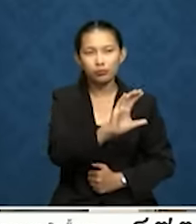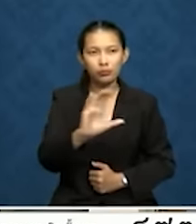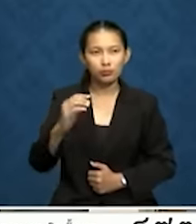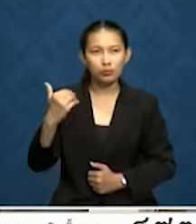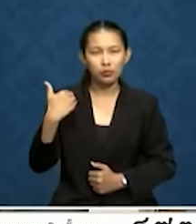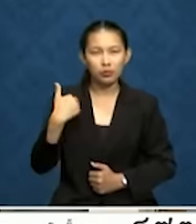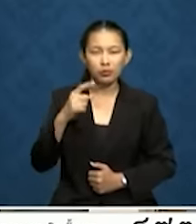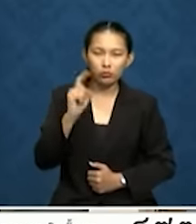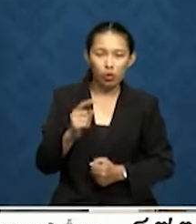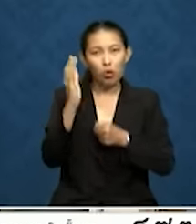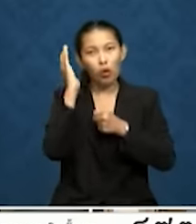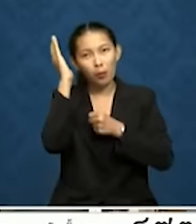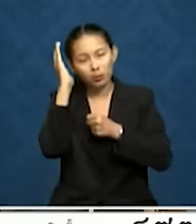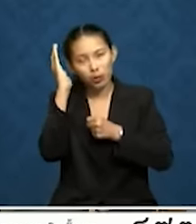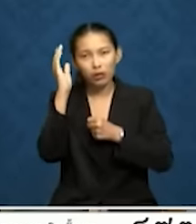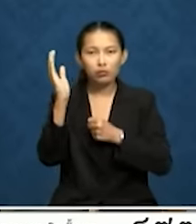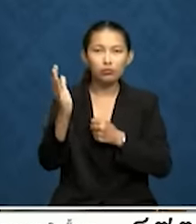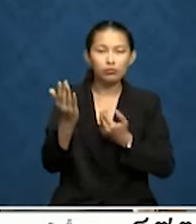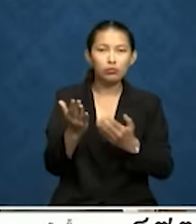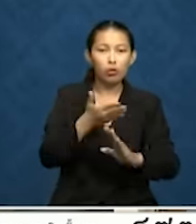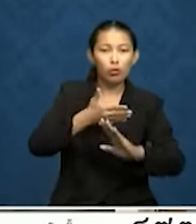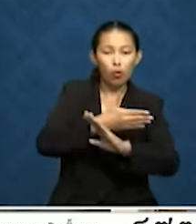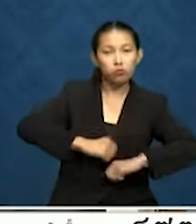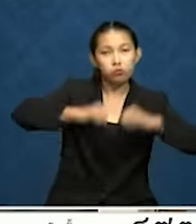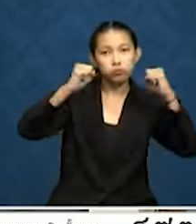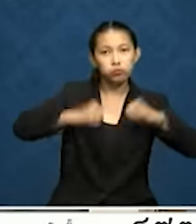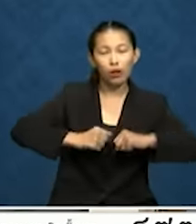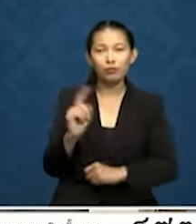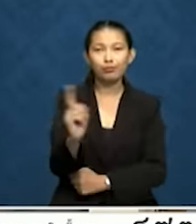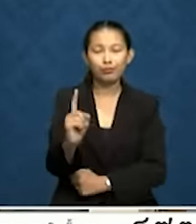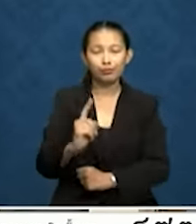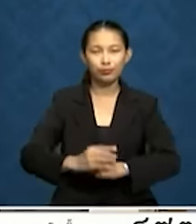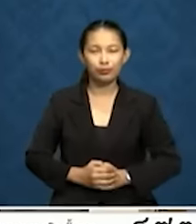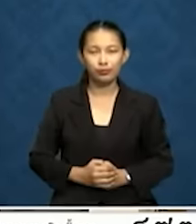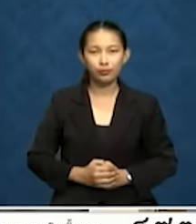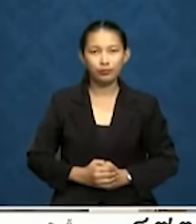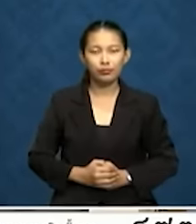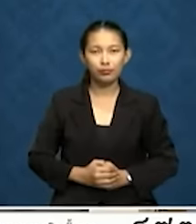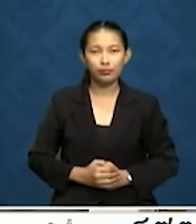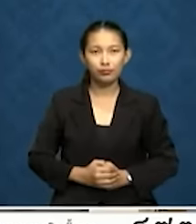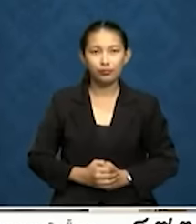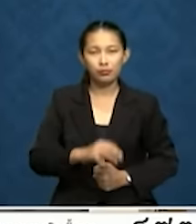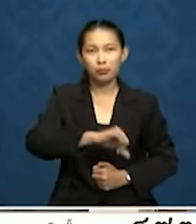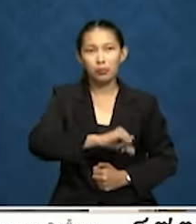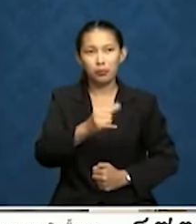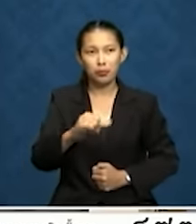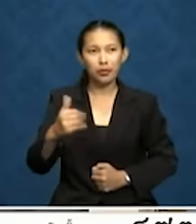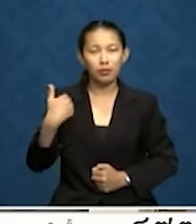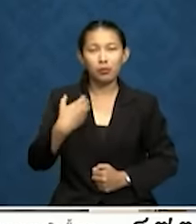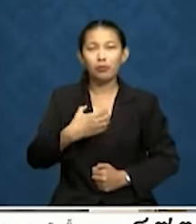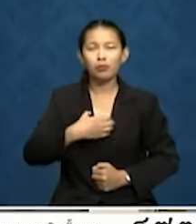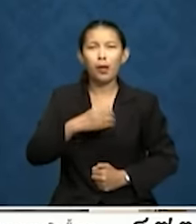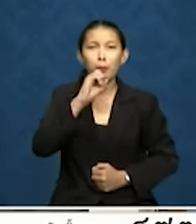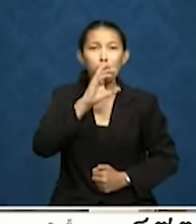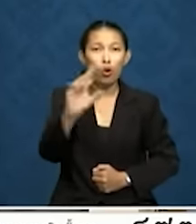สมควรจะมีการอภิปรายก่อนลงมติหรือไม่นะครับก็บางส่วนก็ไม่เห็นผมอยากจะเรียนอย่าง